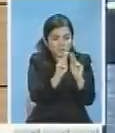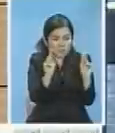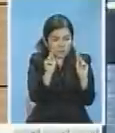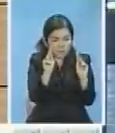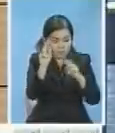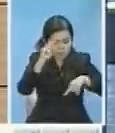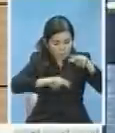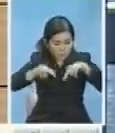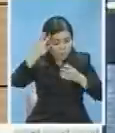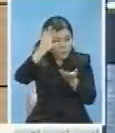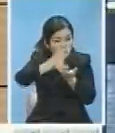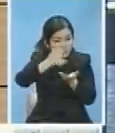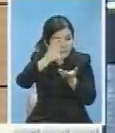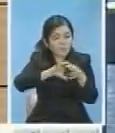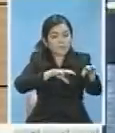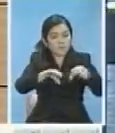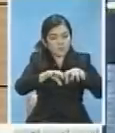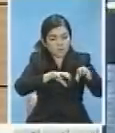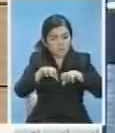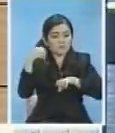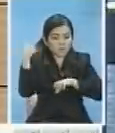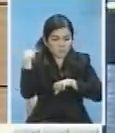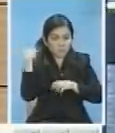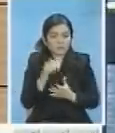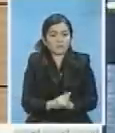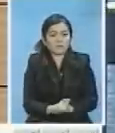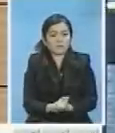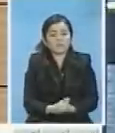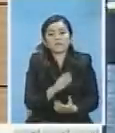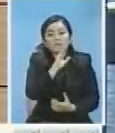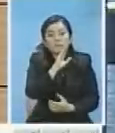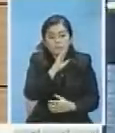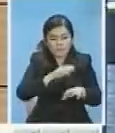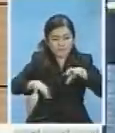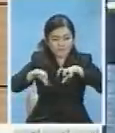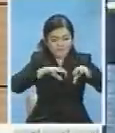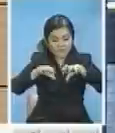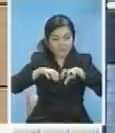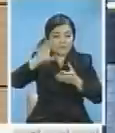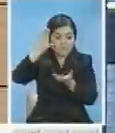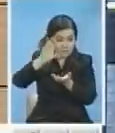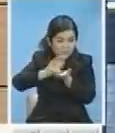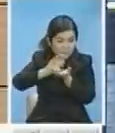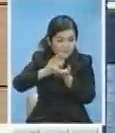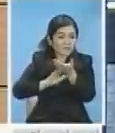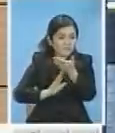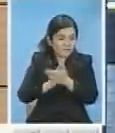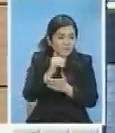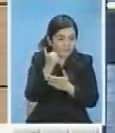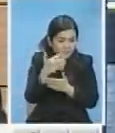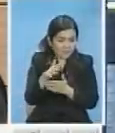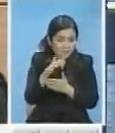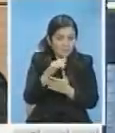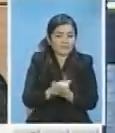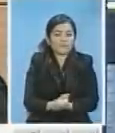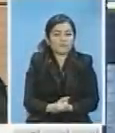างบประมาณควรจะได้มีการดำเนินการและผมเชื่อมั่นว่าหลังจากการดำเนินการพิจารณางบประมาณนี้ผ่านไปแล้วพ